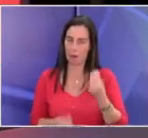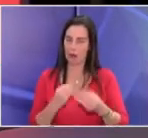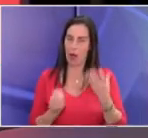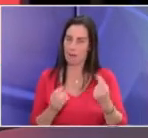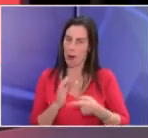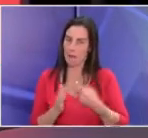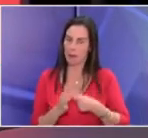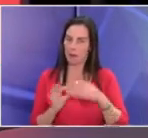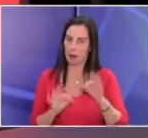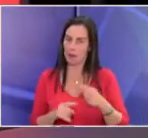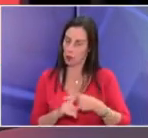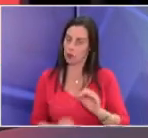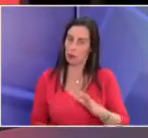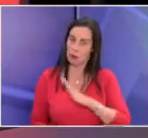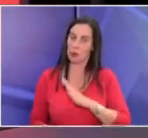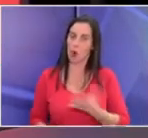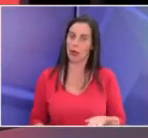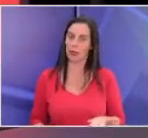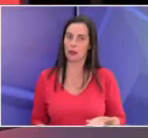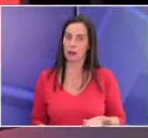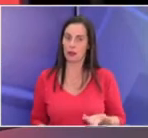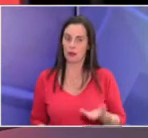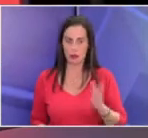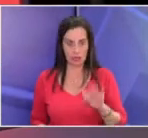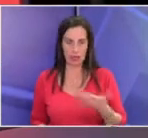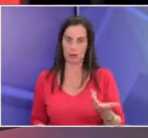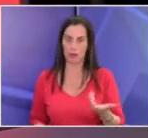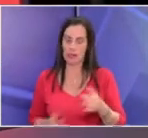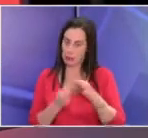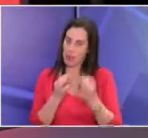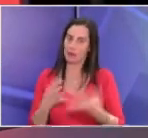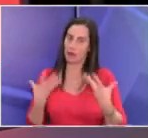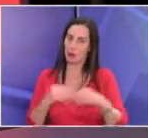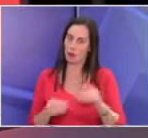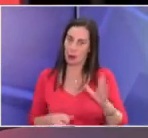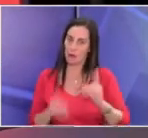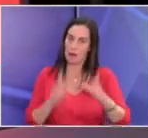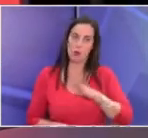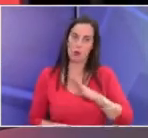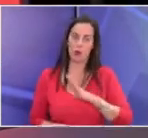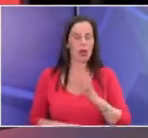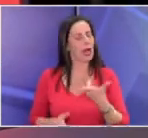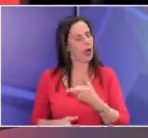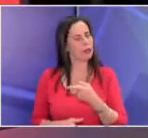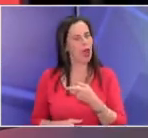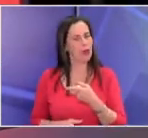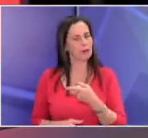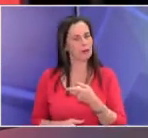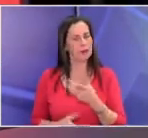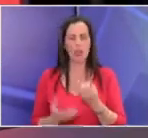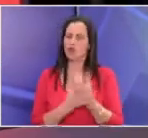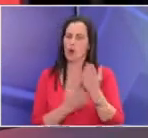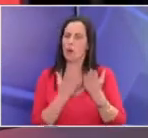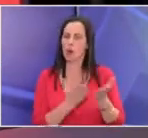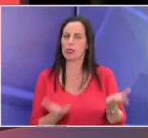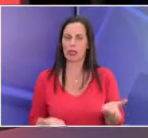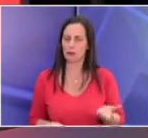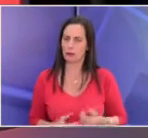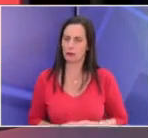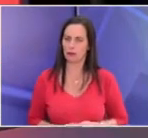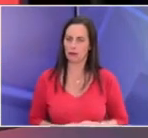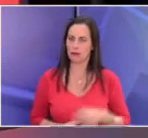לבסס זה, כי אנשים רואים אותנו, את אומרת לא אוכלוסייה אטרקטיבית, אנשים חושבים, לא אטרקטיבית וואי, אולי הם מכוערים, מה זה מכוער, זה גם יחסית. אבל הם לא אטרקטיביים, הם